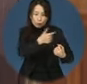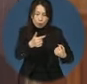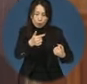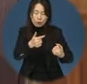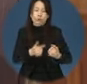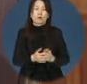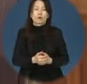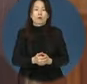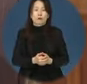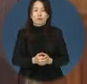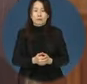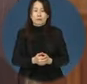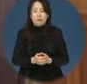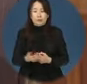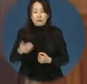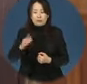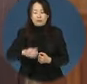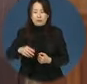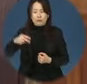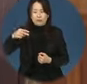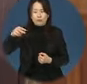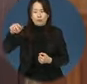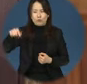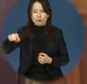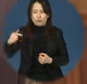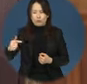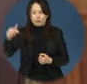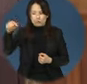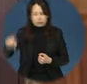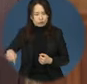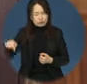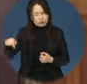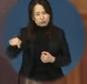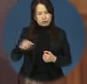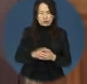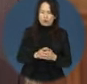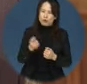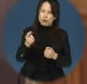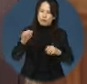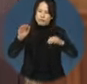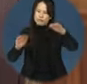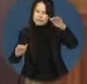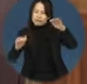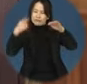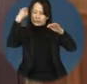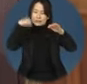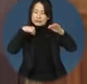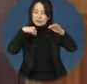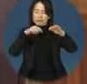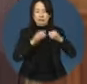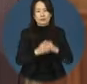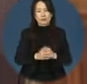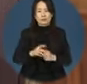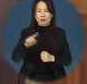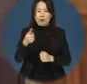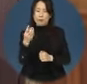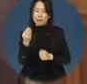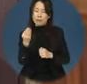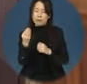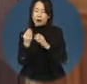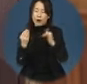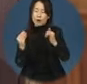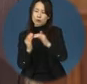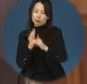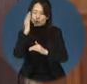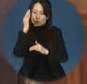시도 우와 이야기하는 때로는 지지를 받기도 하고 지시를 받는 그런 역할을 하고 있어서 200만 이상 되는 등